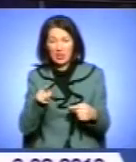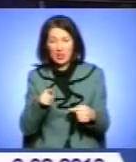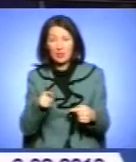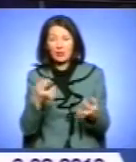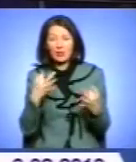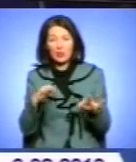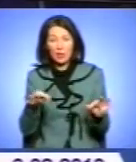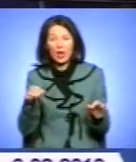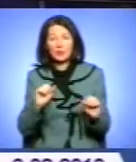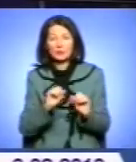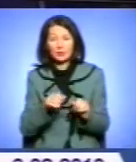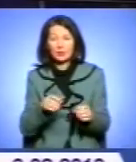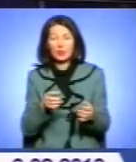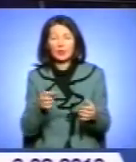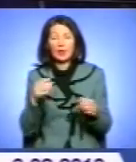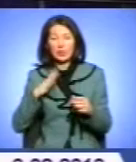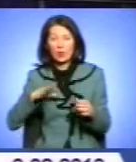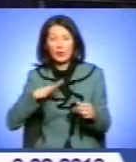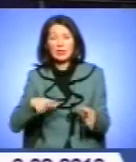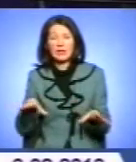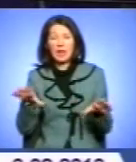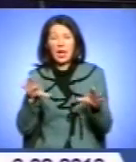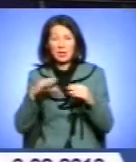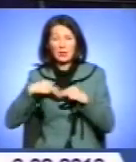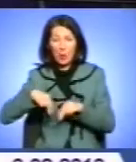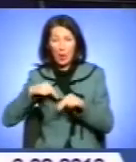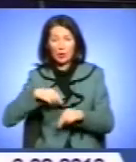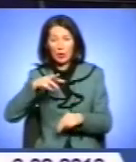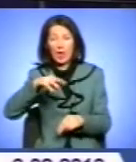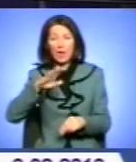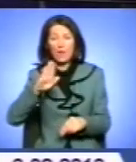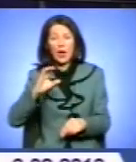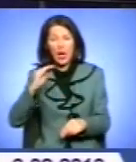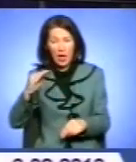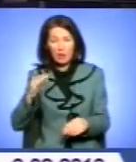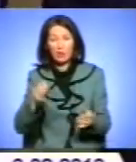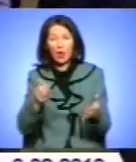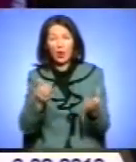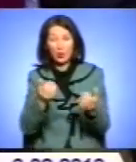подальшу плідну співпрацю з МВФ та отримання чергового 15-мільярдного кредиту.